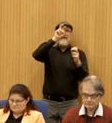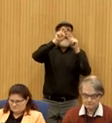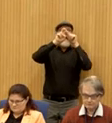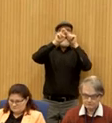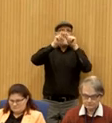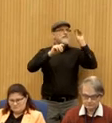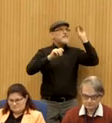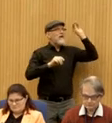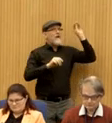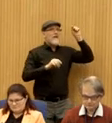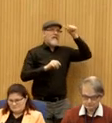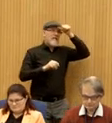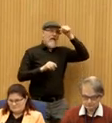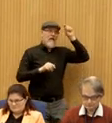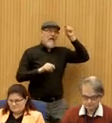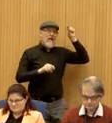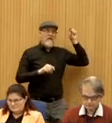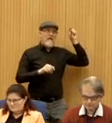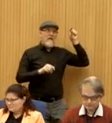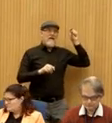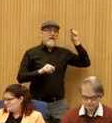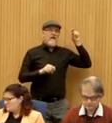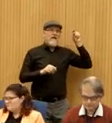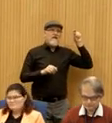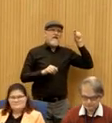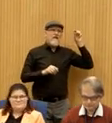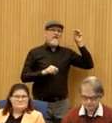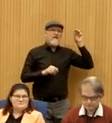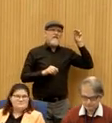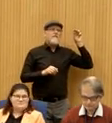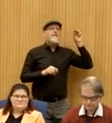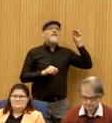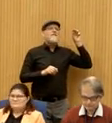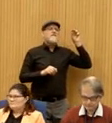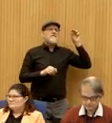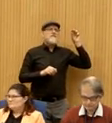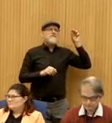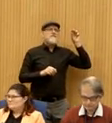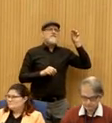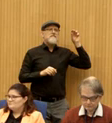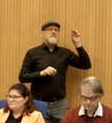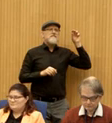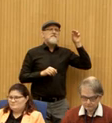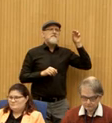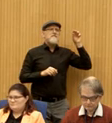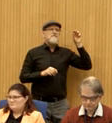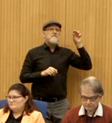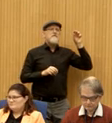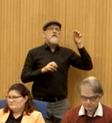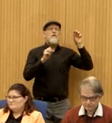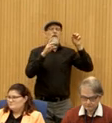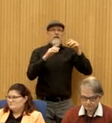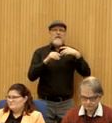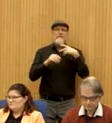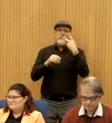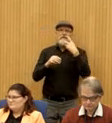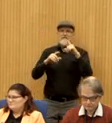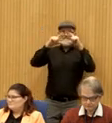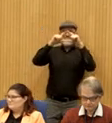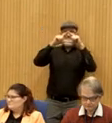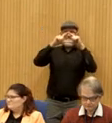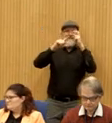In die Mitte des Dreiecks kommen Erfahrungen, die alle drei Personen zusammen gemacht haben oder gleich gemacht